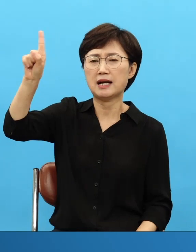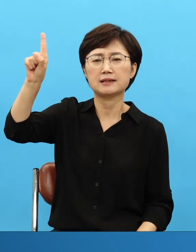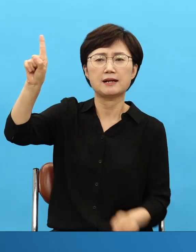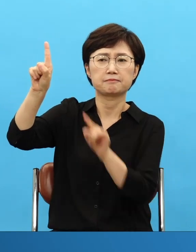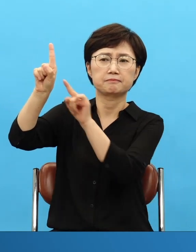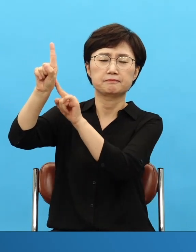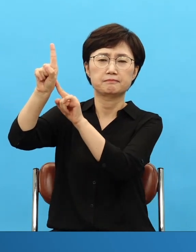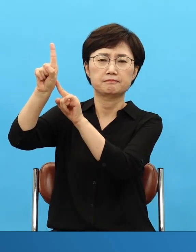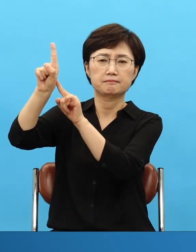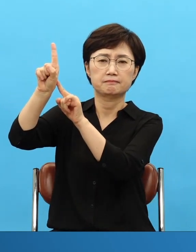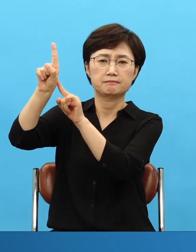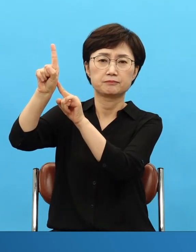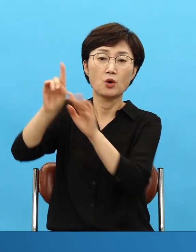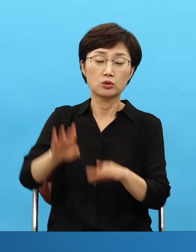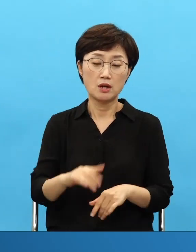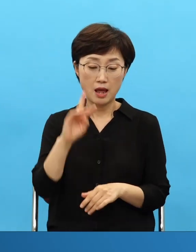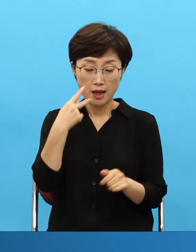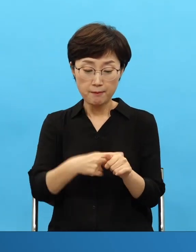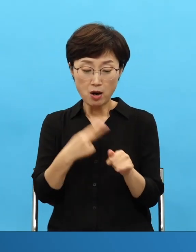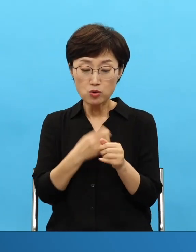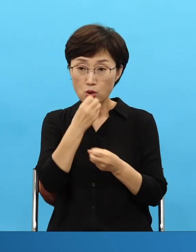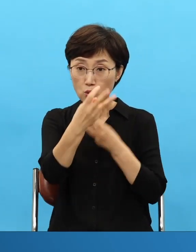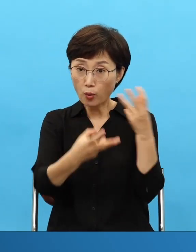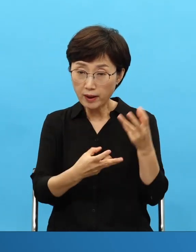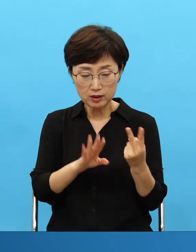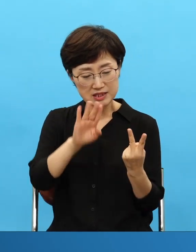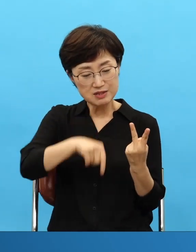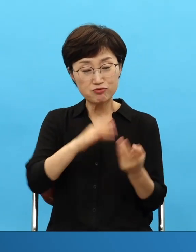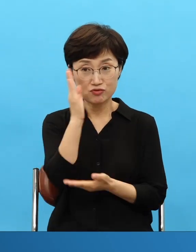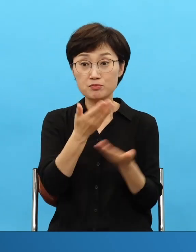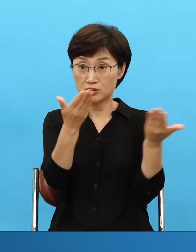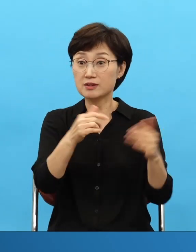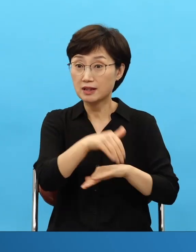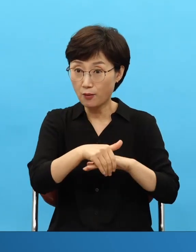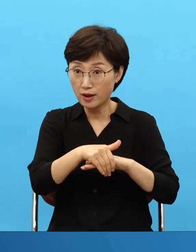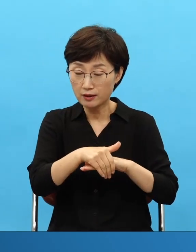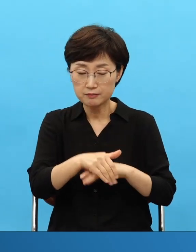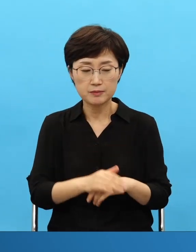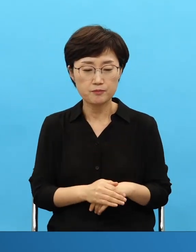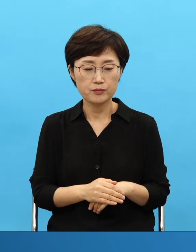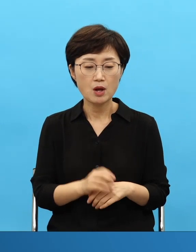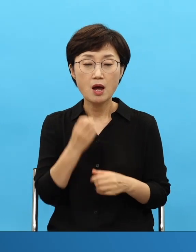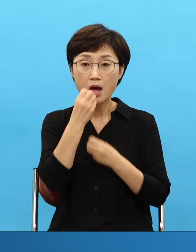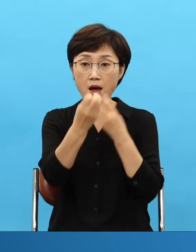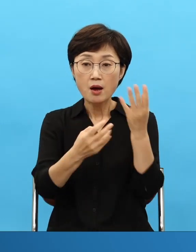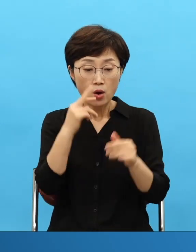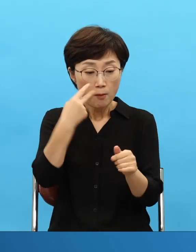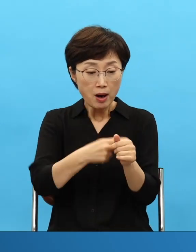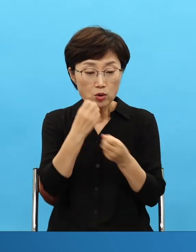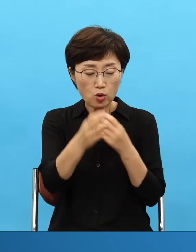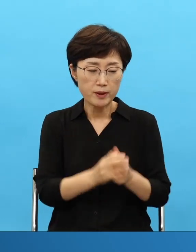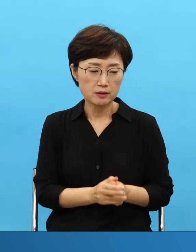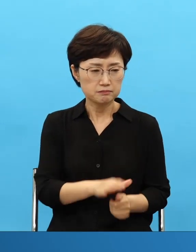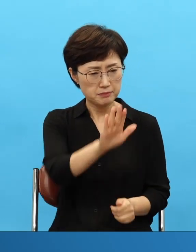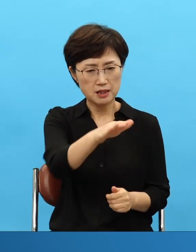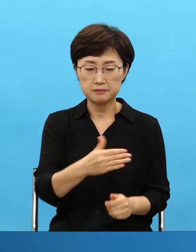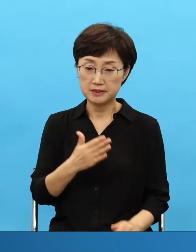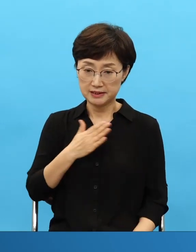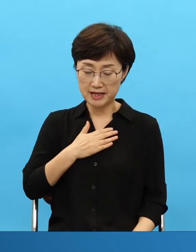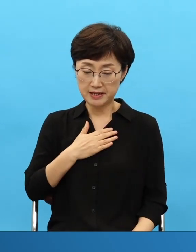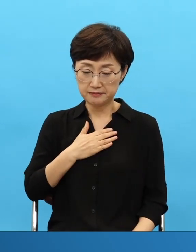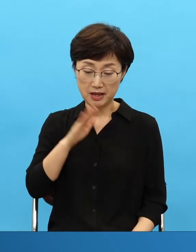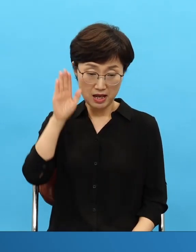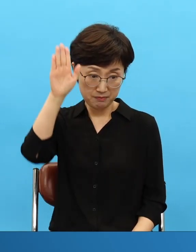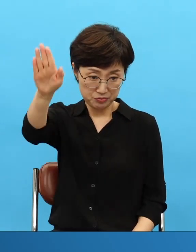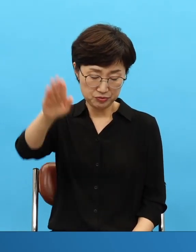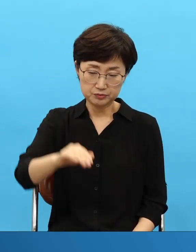나오지요. 바울이 고백합니다. 오늘 2부 때 나옵니다. 오직 그리스도 복음 외에는 말하지 않겠다 그랬습니다.